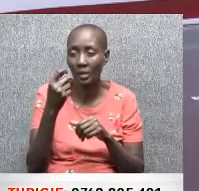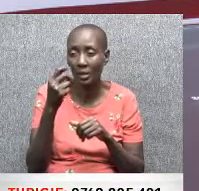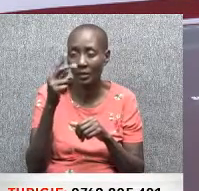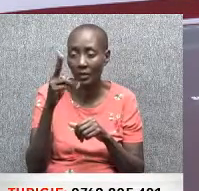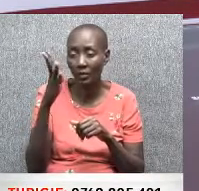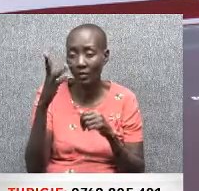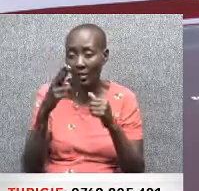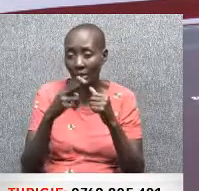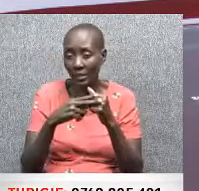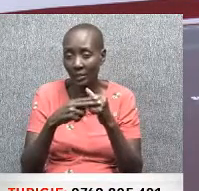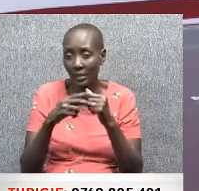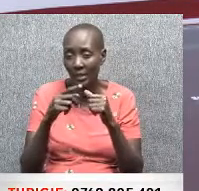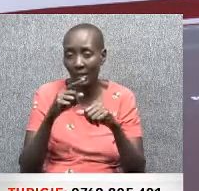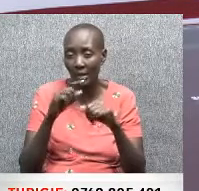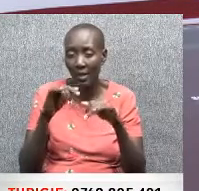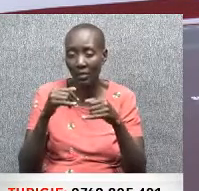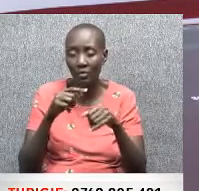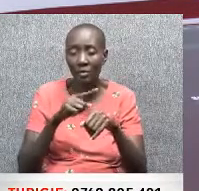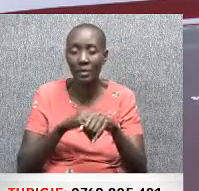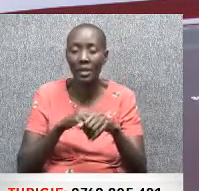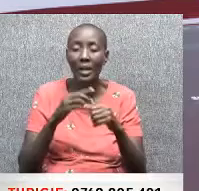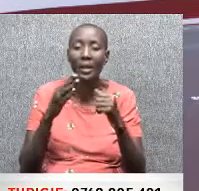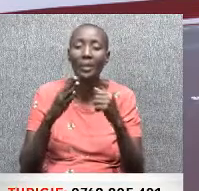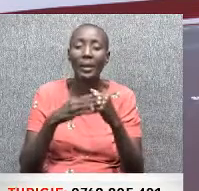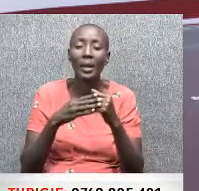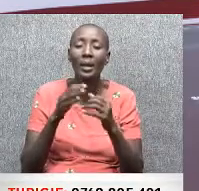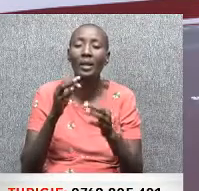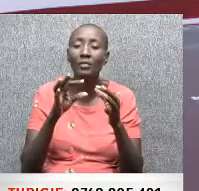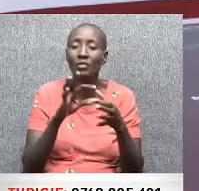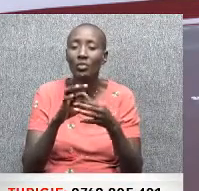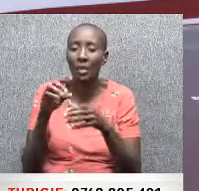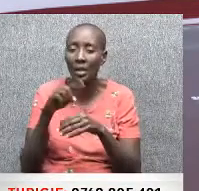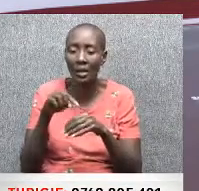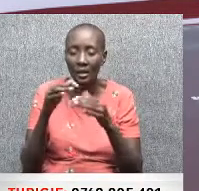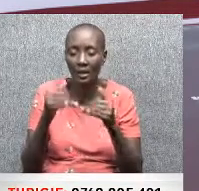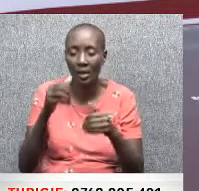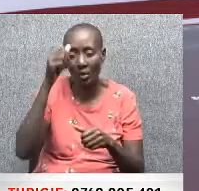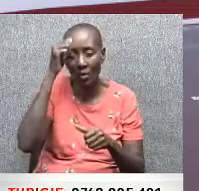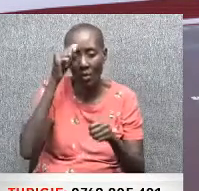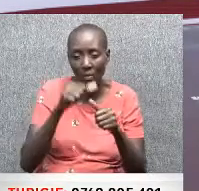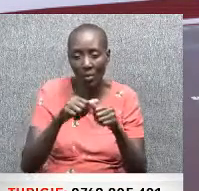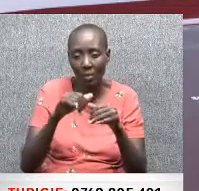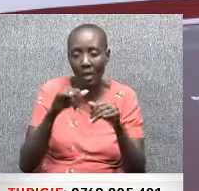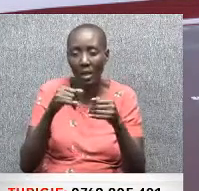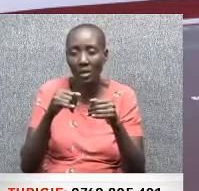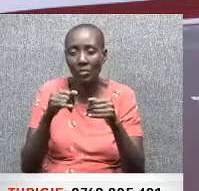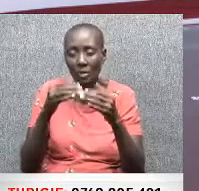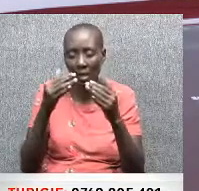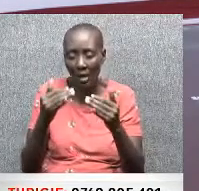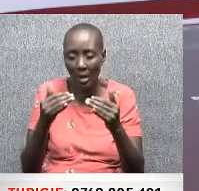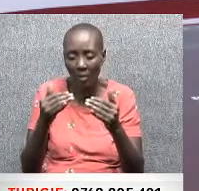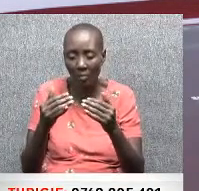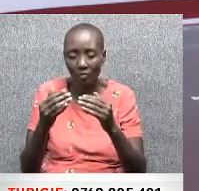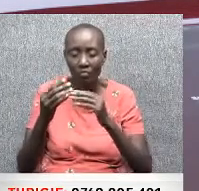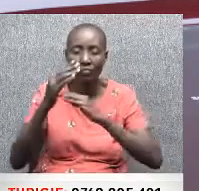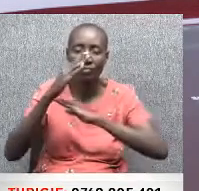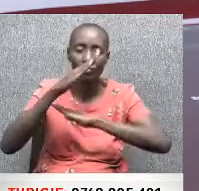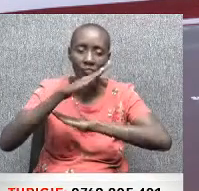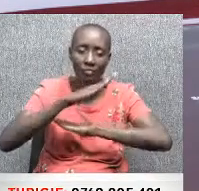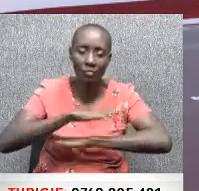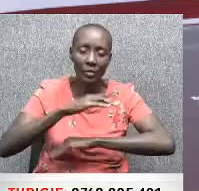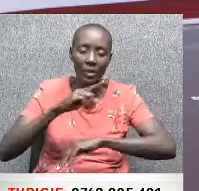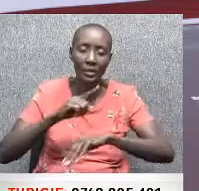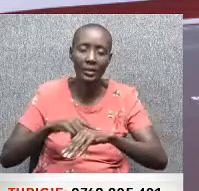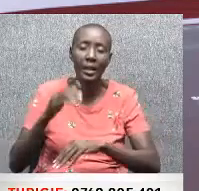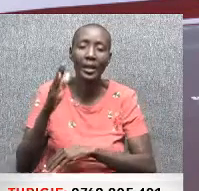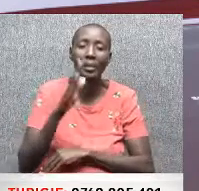ni TV47, wapo unajiunga nasi kwa sasa. Kumbuka taarifa hiyo itatupeleka mapumziko mafupi, tukirejea